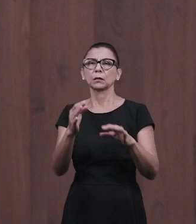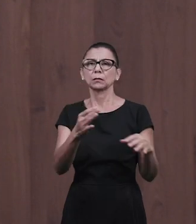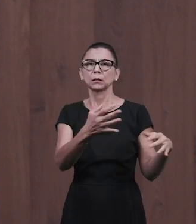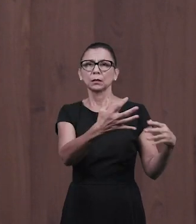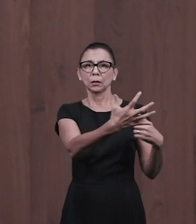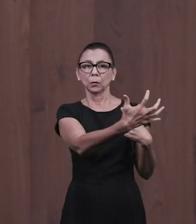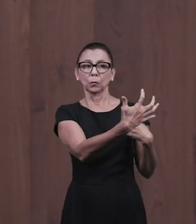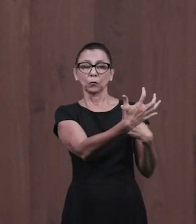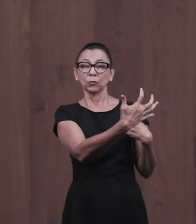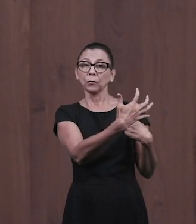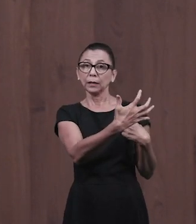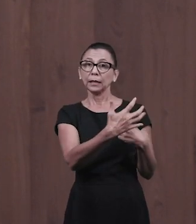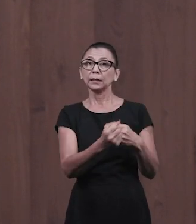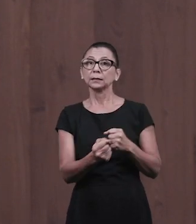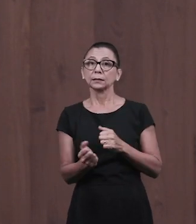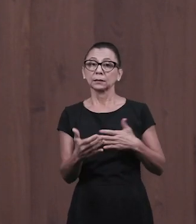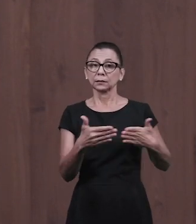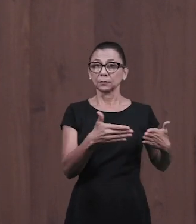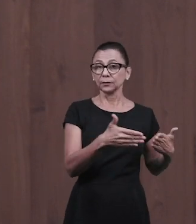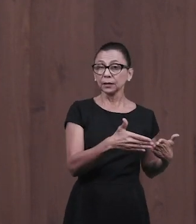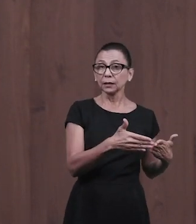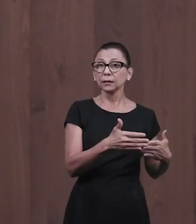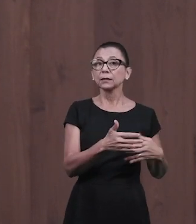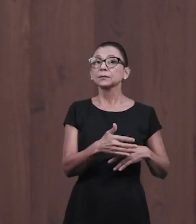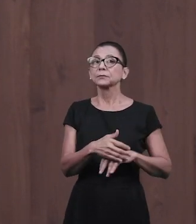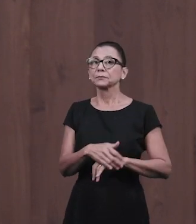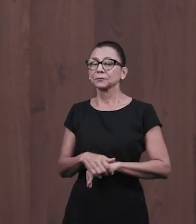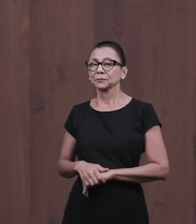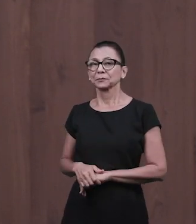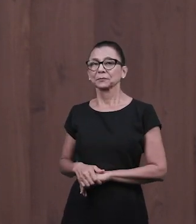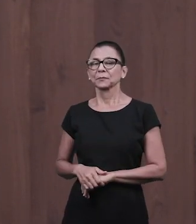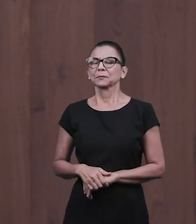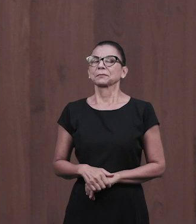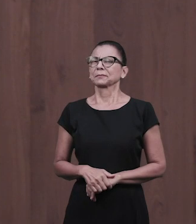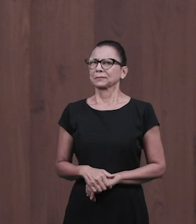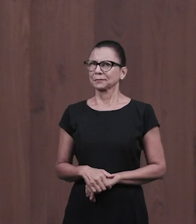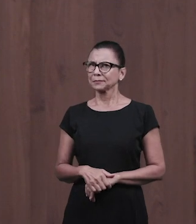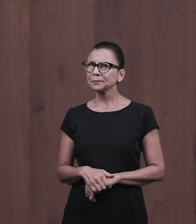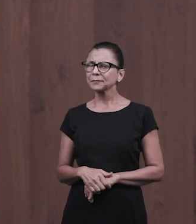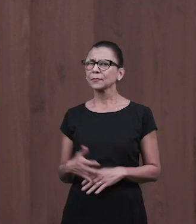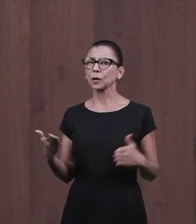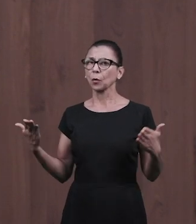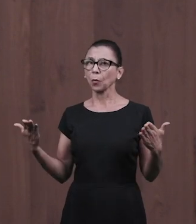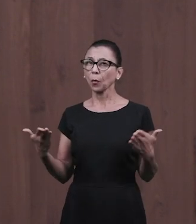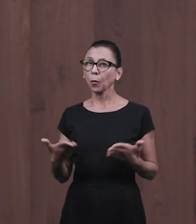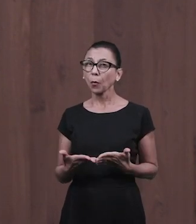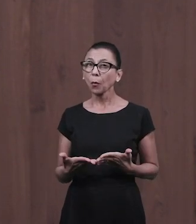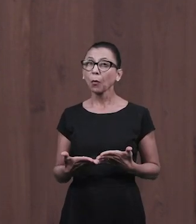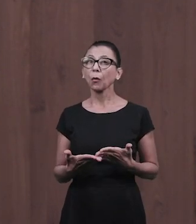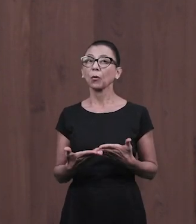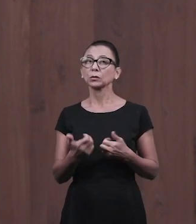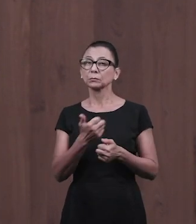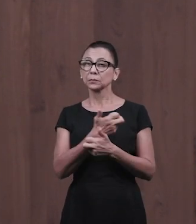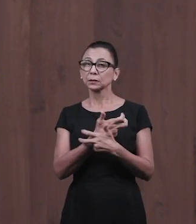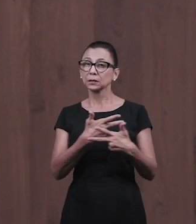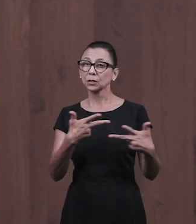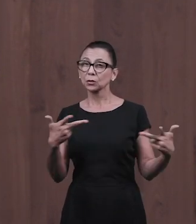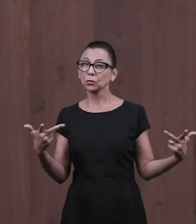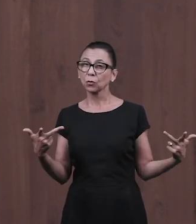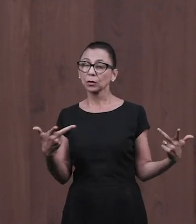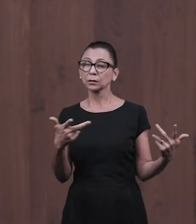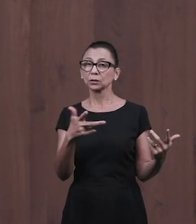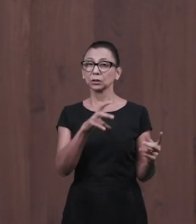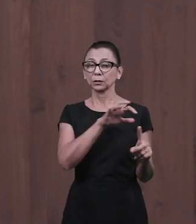distraire, nous faire dévier du chemin qui nous amènera au ciel. Aujourd'hui, beaucoup de choses essayent de nous faire dévier du chemin de